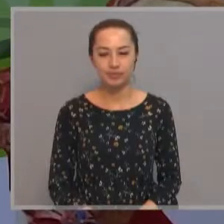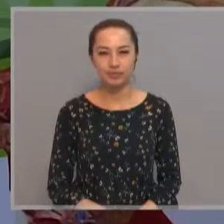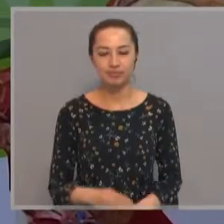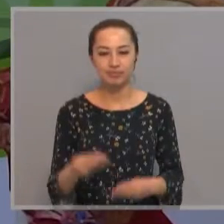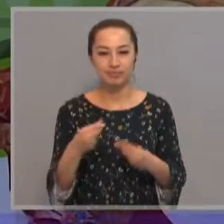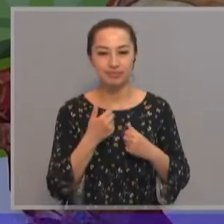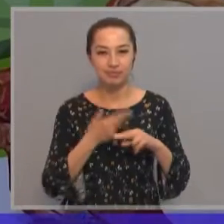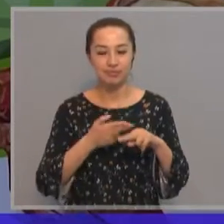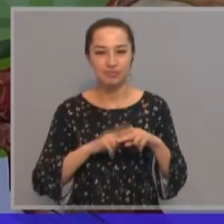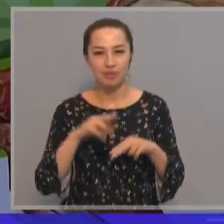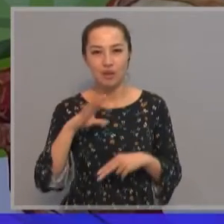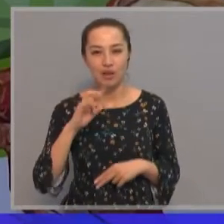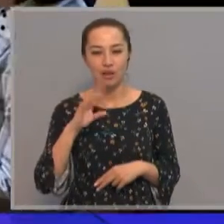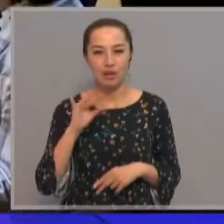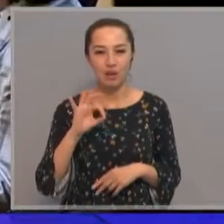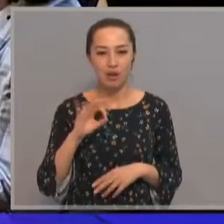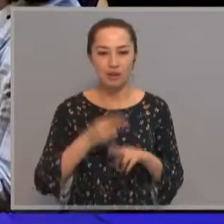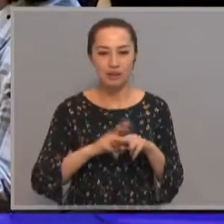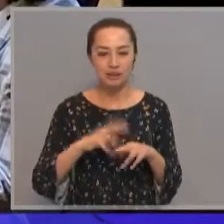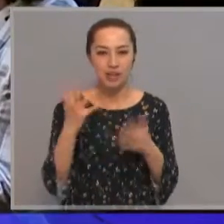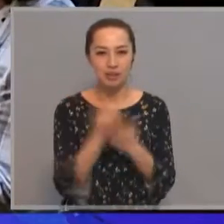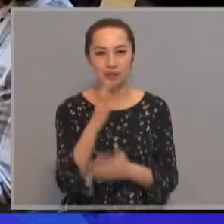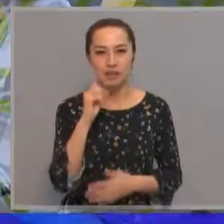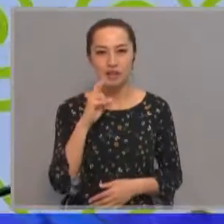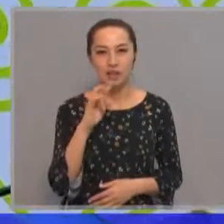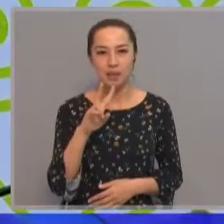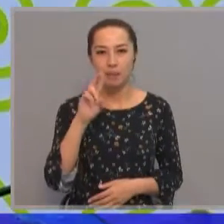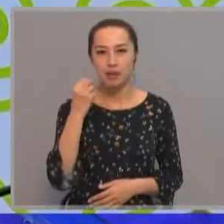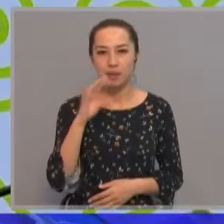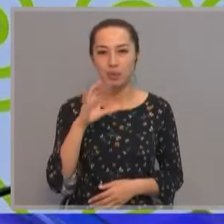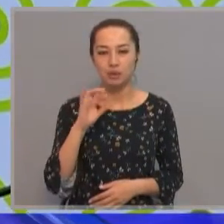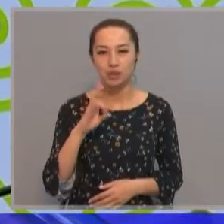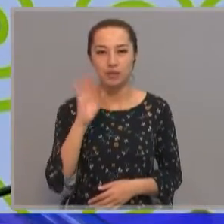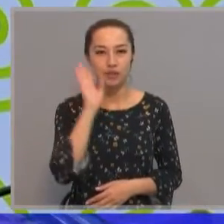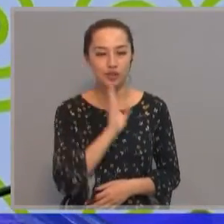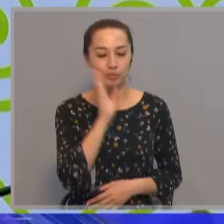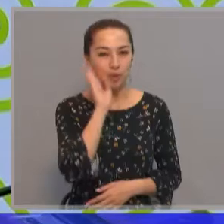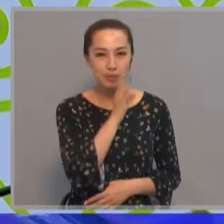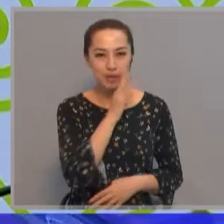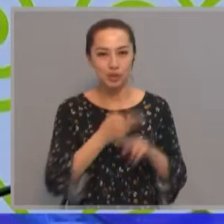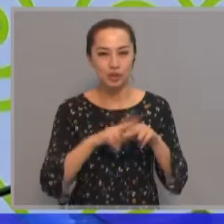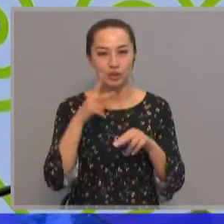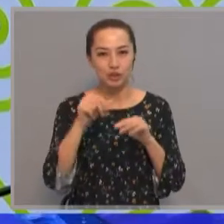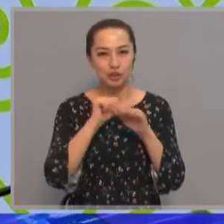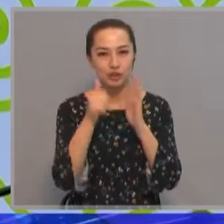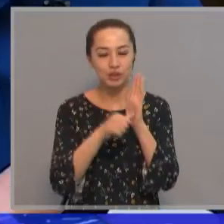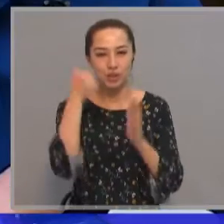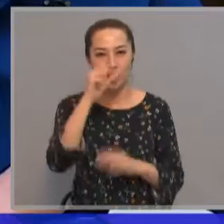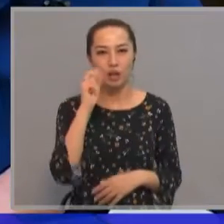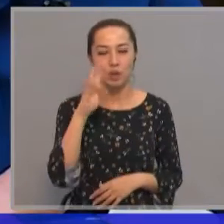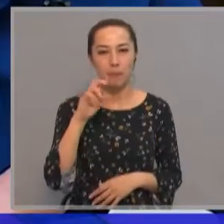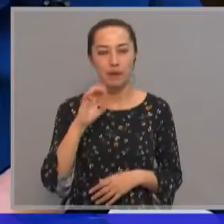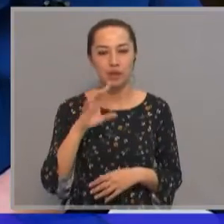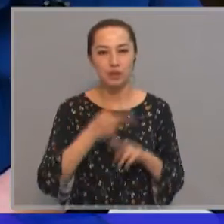Әсерлі жүдесуде Токио Олимпиадасының қола жүлдегері әлем чемпионы Сәкен Бибосыновтың анасы Мұхаббат Құдайбергенова 2016 жылы Ақтөбе қаласында